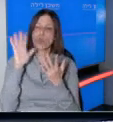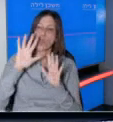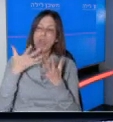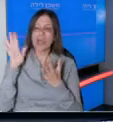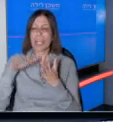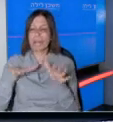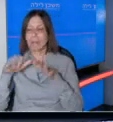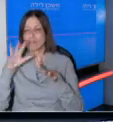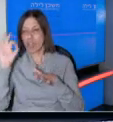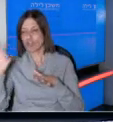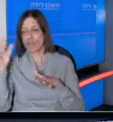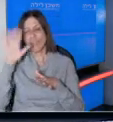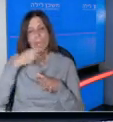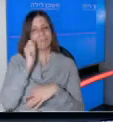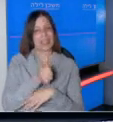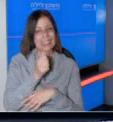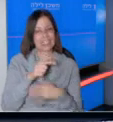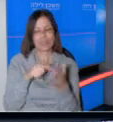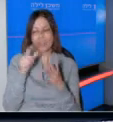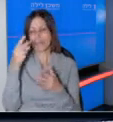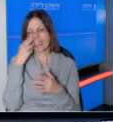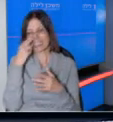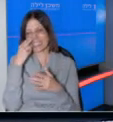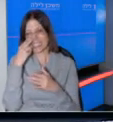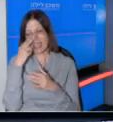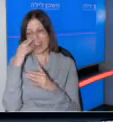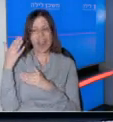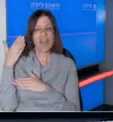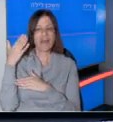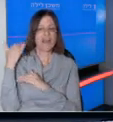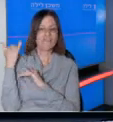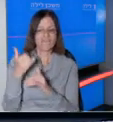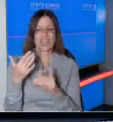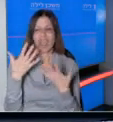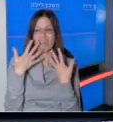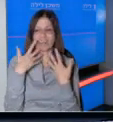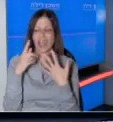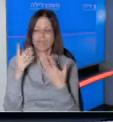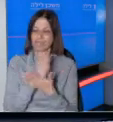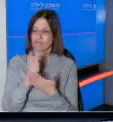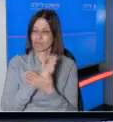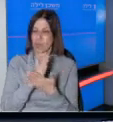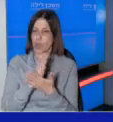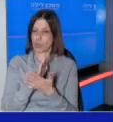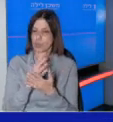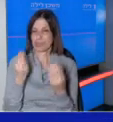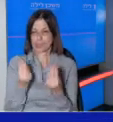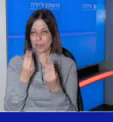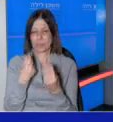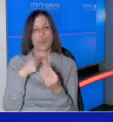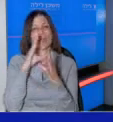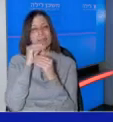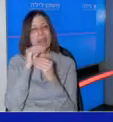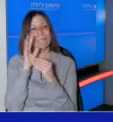ואולי גם בכנסת, לצעדים הבאים שיבואו, ובגלל זה הוא מנסה להכניס את האווירה לדריכות ולכוננות מסוימת. אז בואו נדבר על מה שקרה